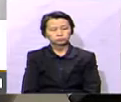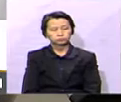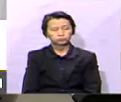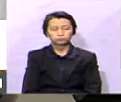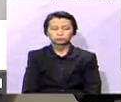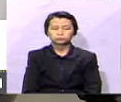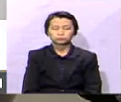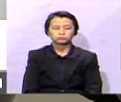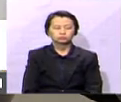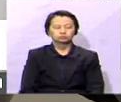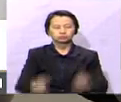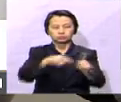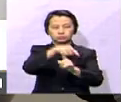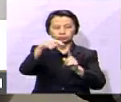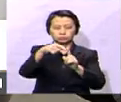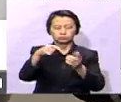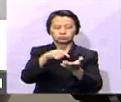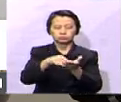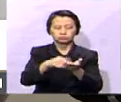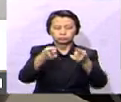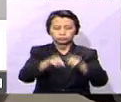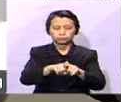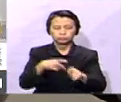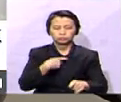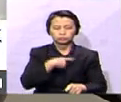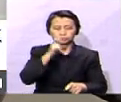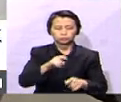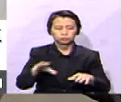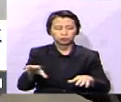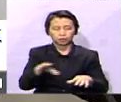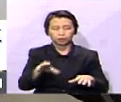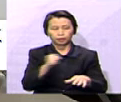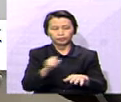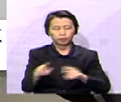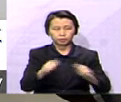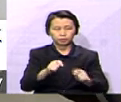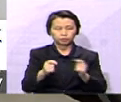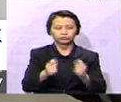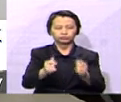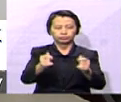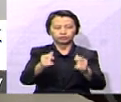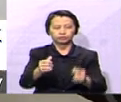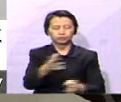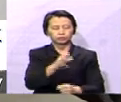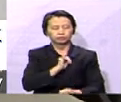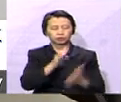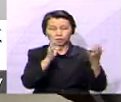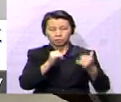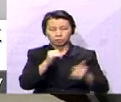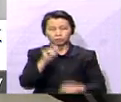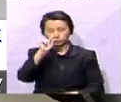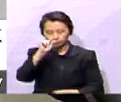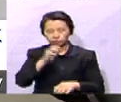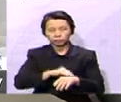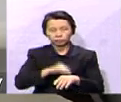mungkinapi apabila ini berlaku maka kita harus mengambil tindakan secepatnya Dan saya harap sungguh dalam sedikit masa